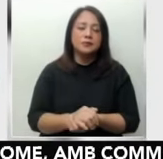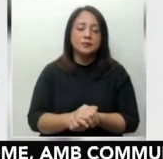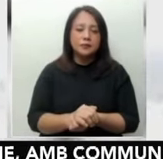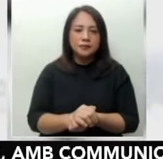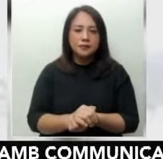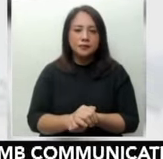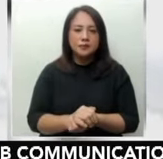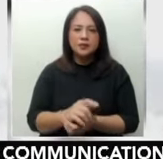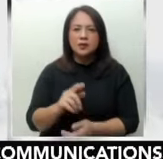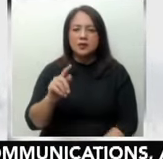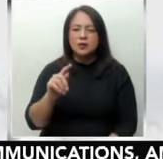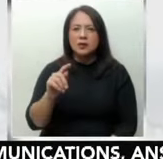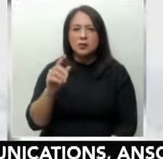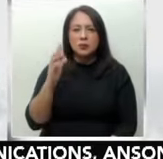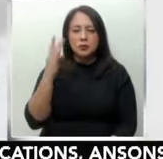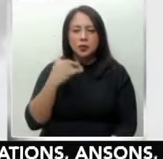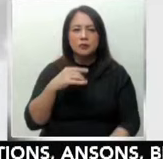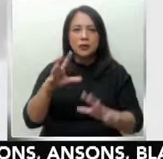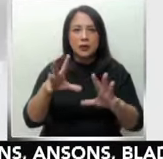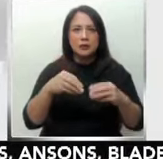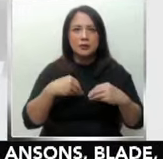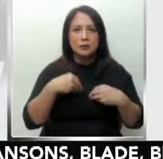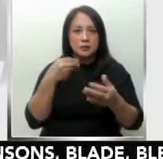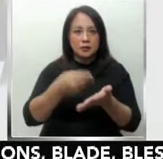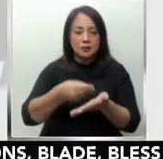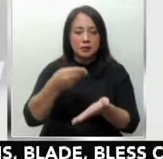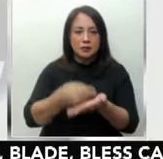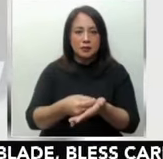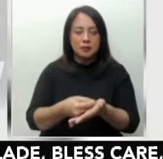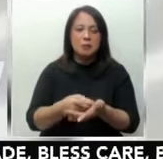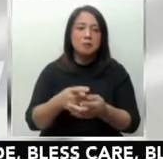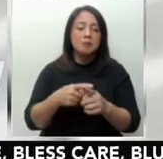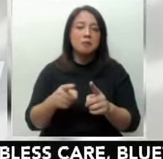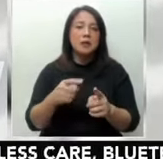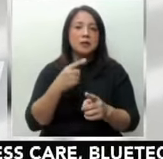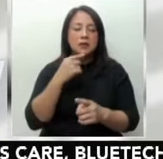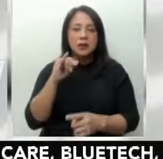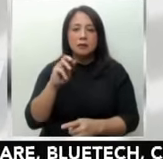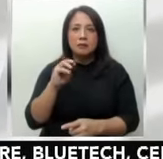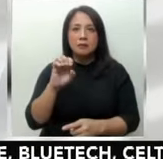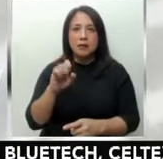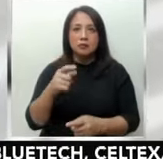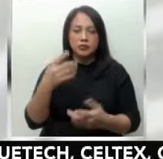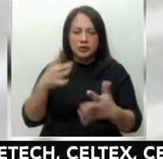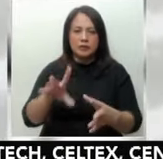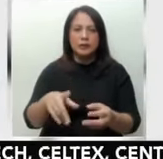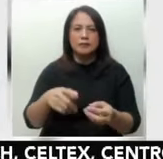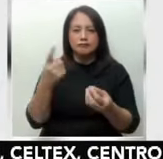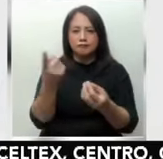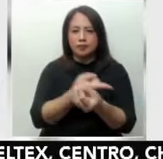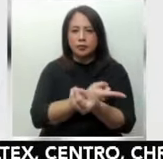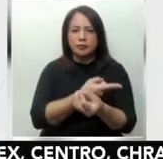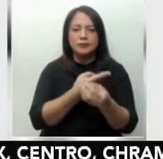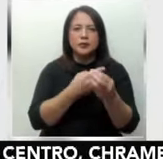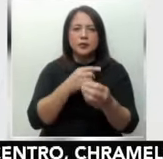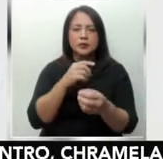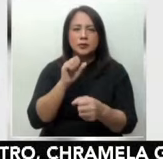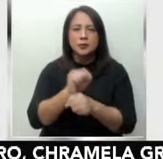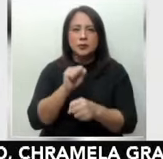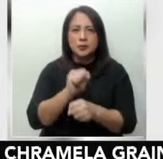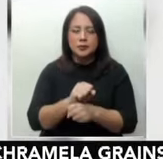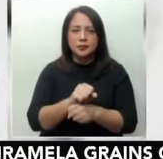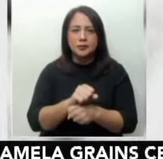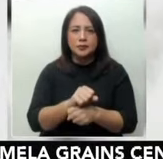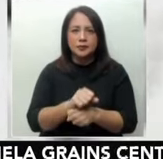eltanal na tumanggap daw ng pera ayon sa imeg kapwa dismiss na sa serbisyo sina Torres at eltanal